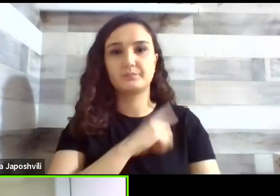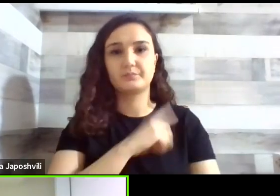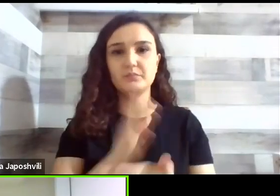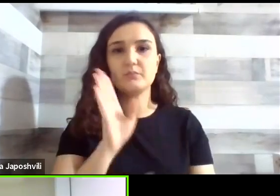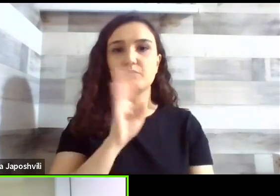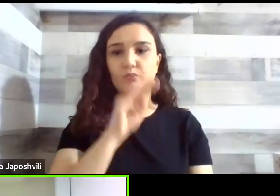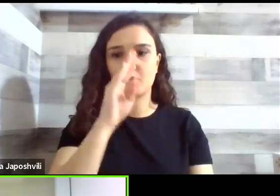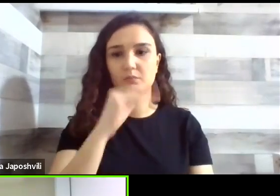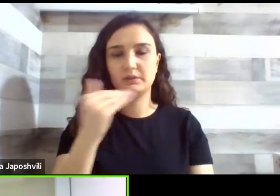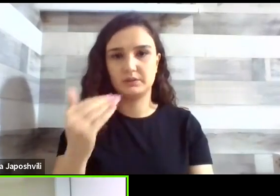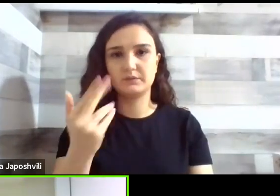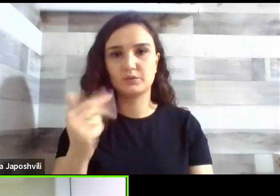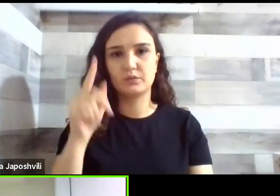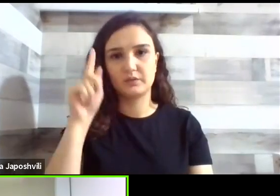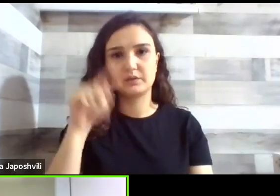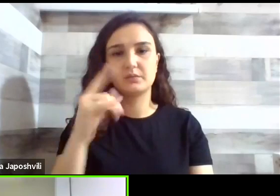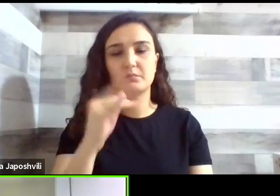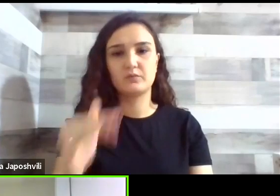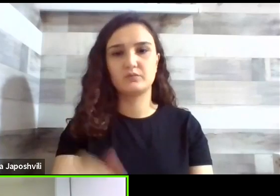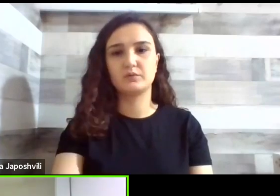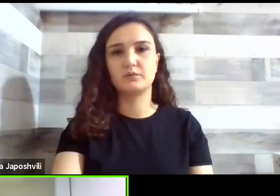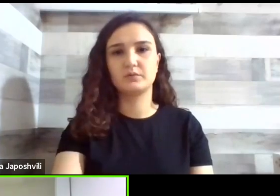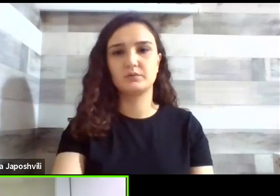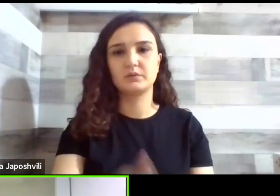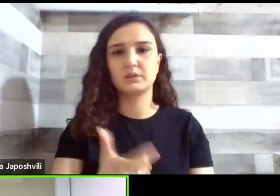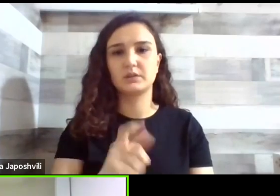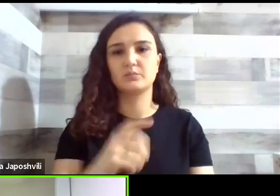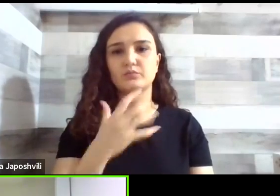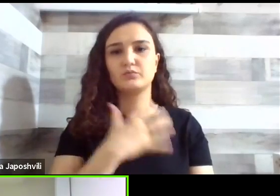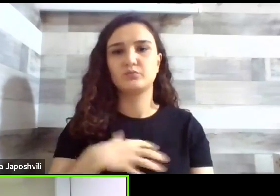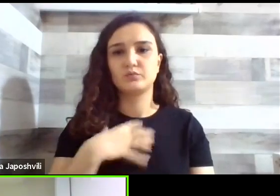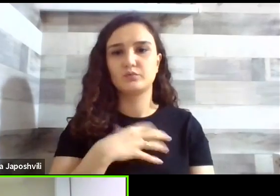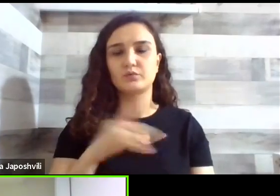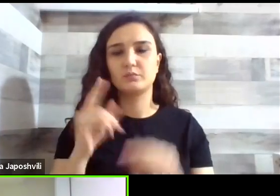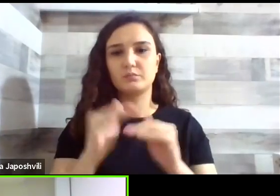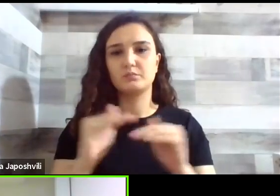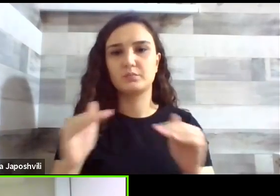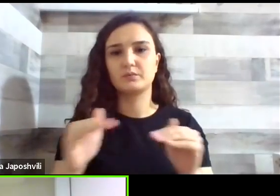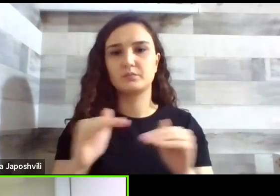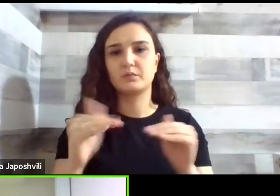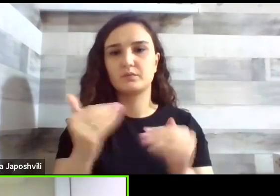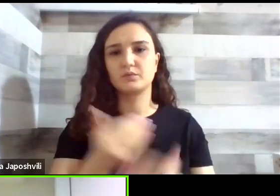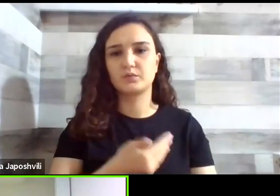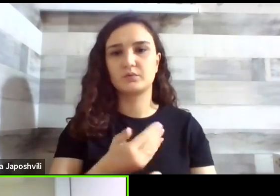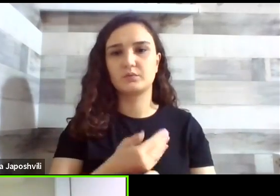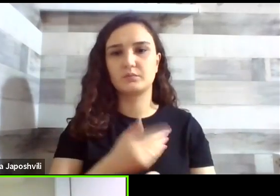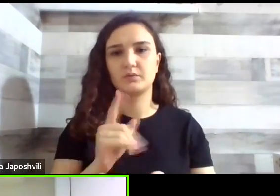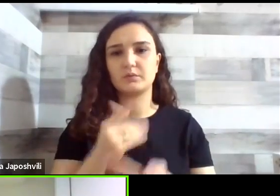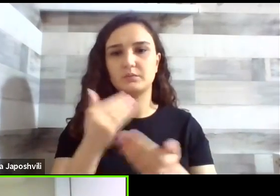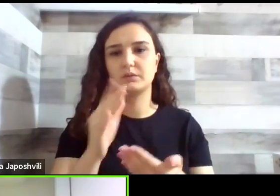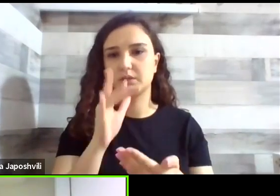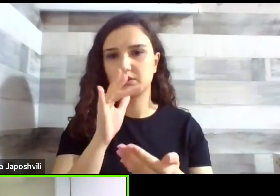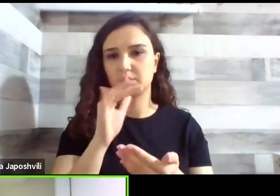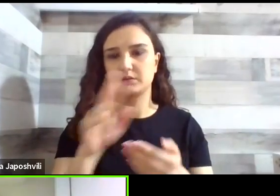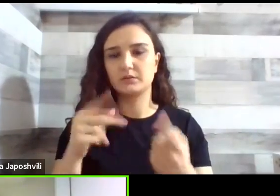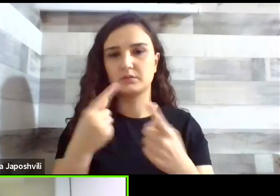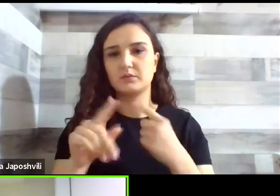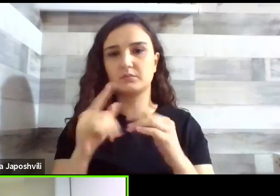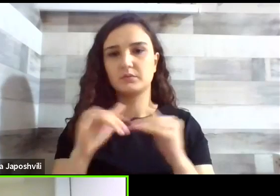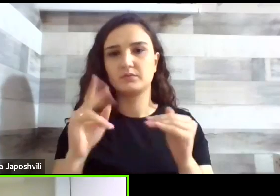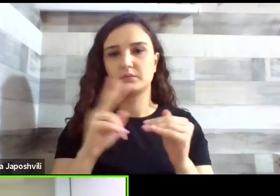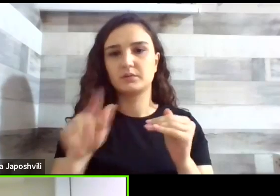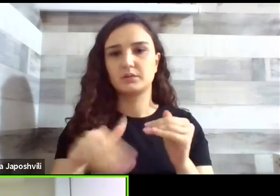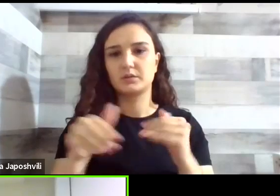მშობლისთვის თავისთავად, ვიცით ბავშვისთვის ძალიან მნიშვნელოვანია რომ ბავშვის ცხოვრება, რაც მისი ასაკი სხვა ბავშვ რომელსაც არ აქვს, ხო